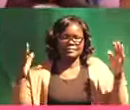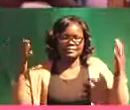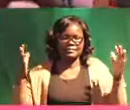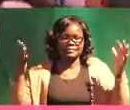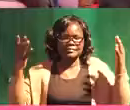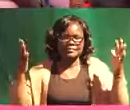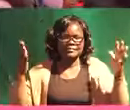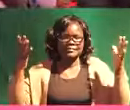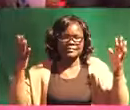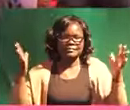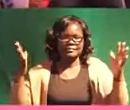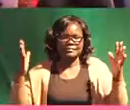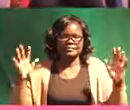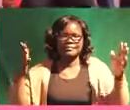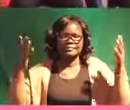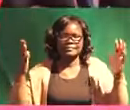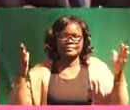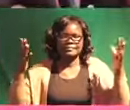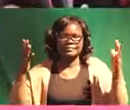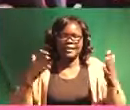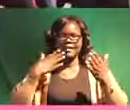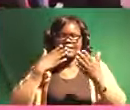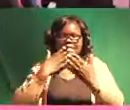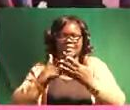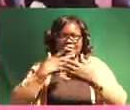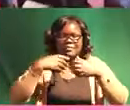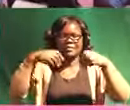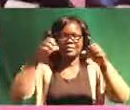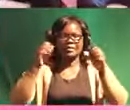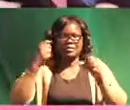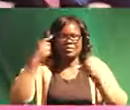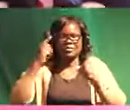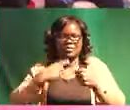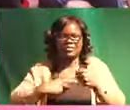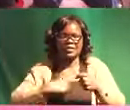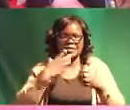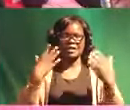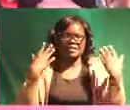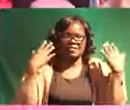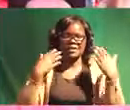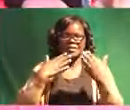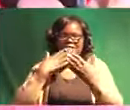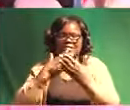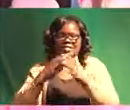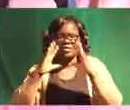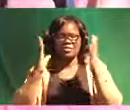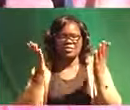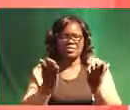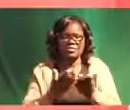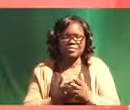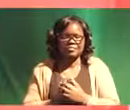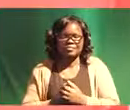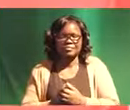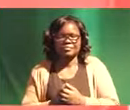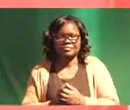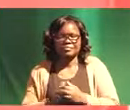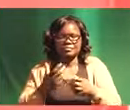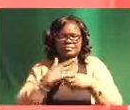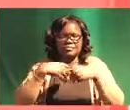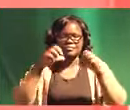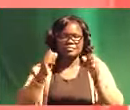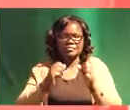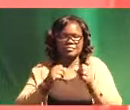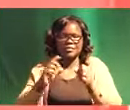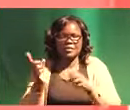Ingine. Asante rais kwa kutembea hapa Meru. Asanteni sana viongozi. Rais